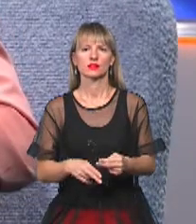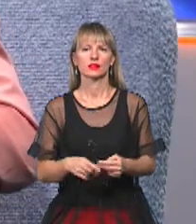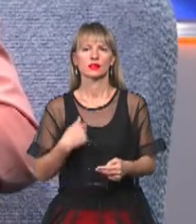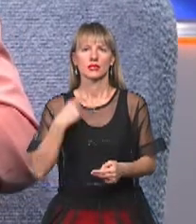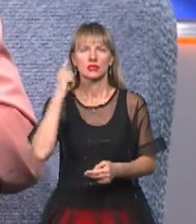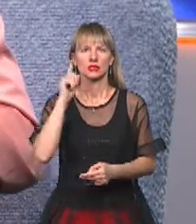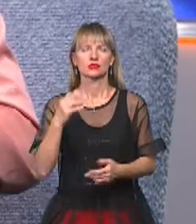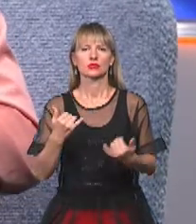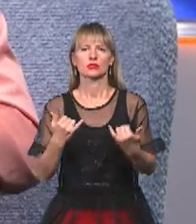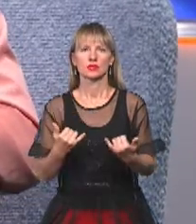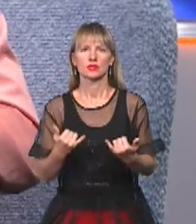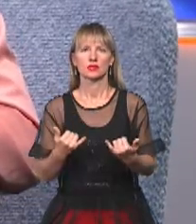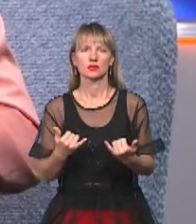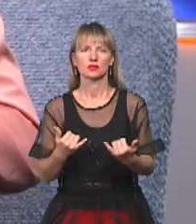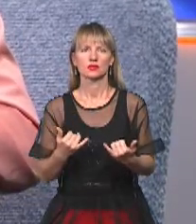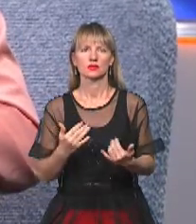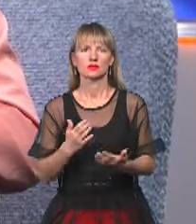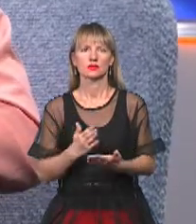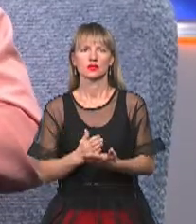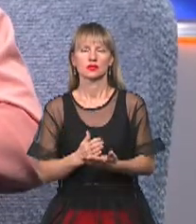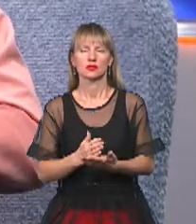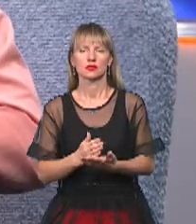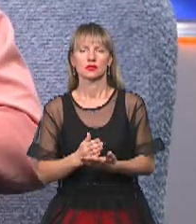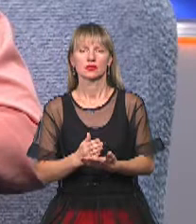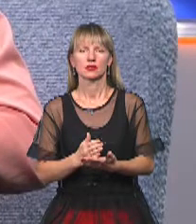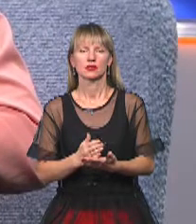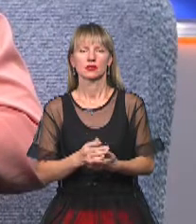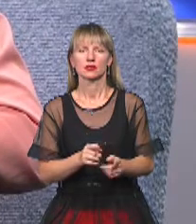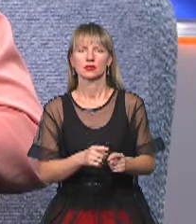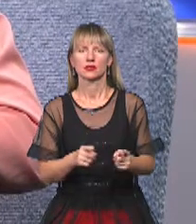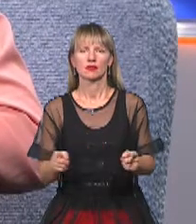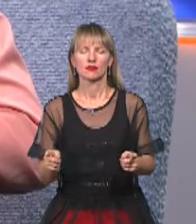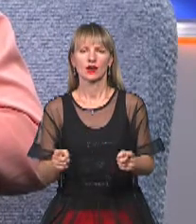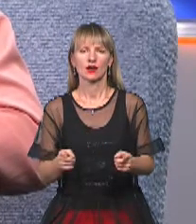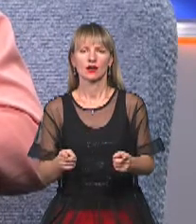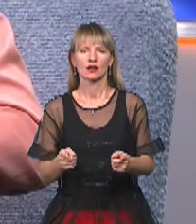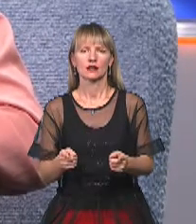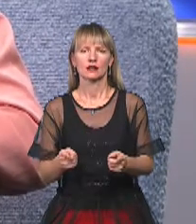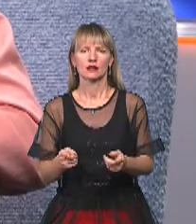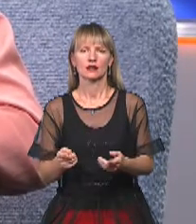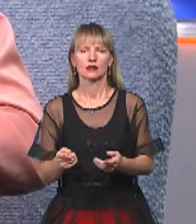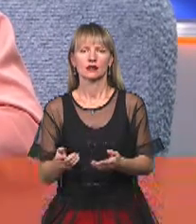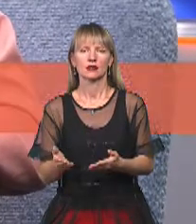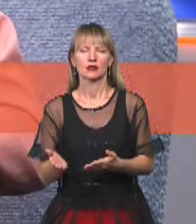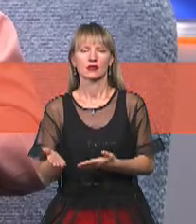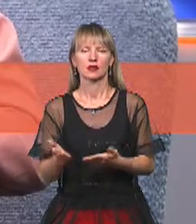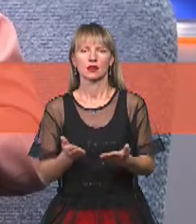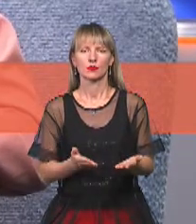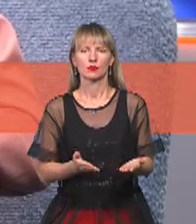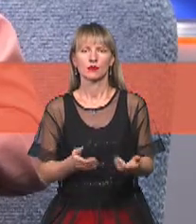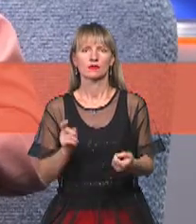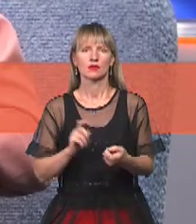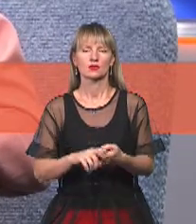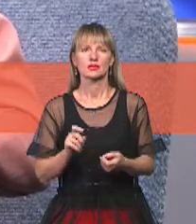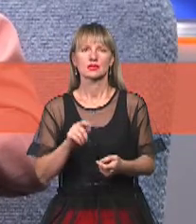зараз триває набір, також так, додаткове, от, пані Анастасія. Так, так. Пов'язане з опалювальним сезоном, да, так? В зв'язку з